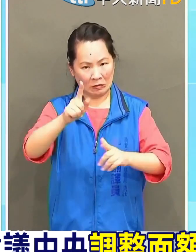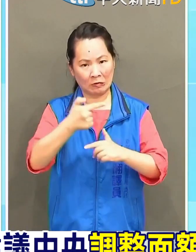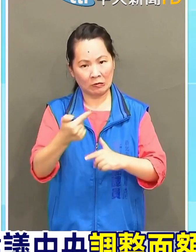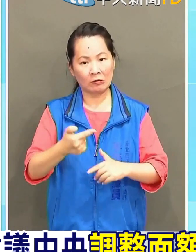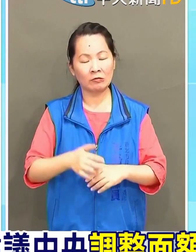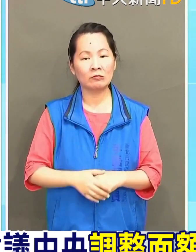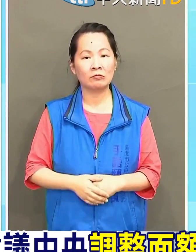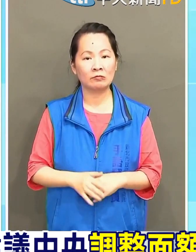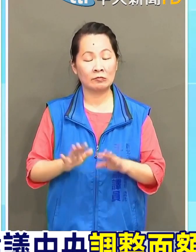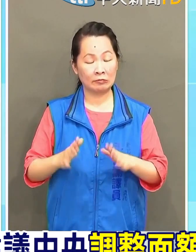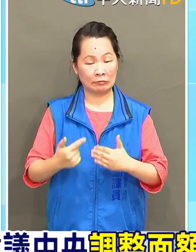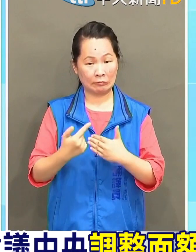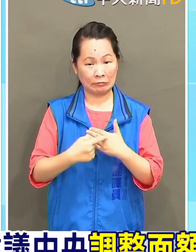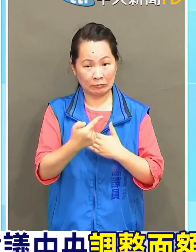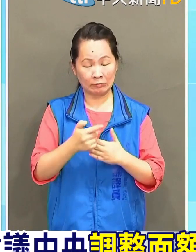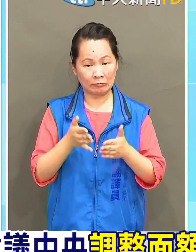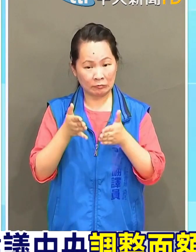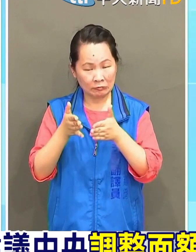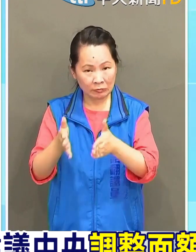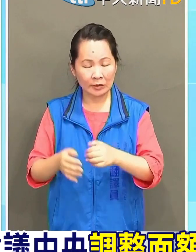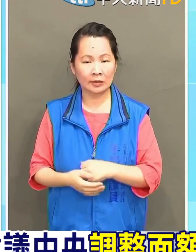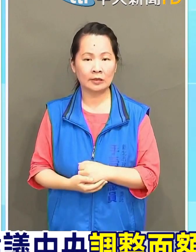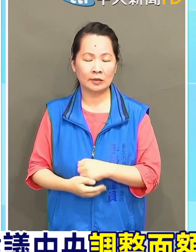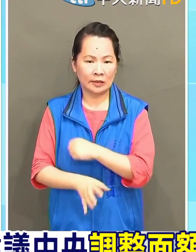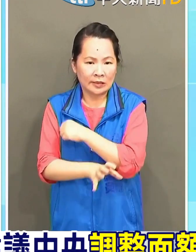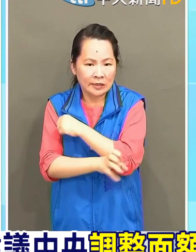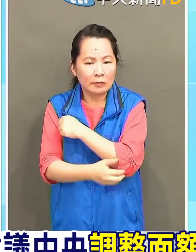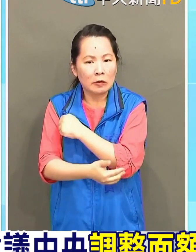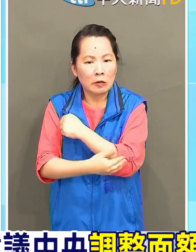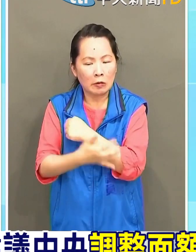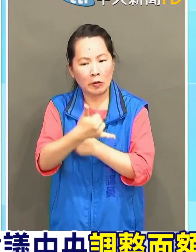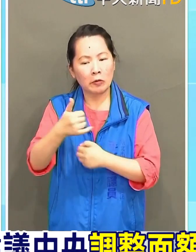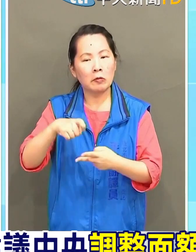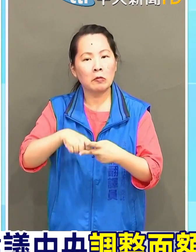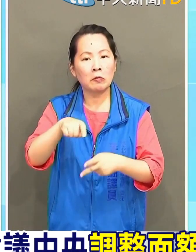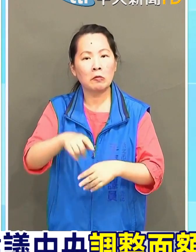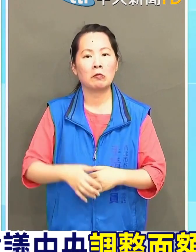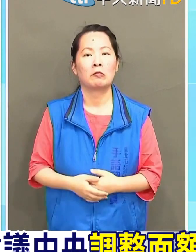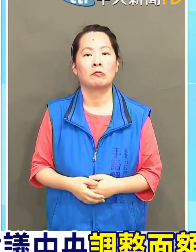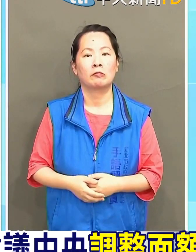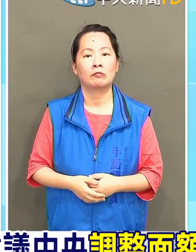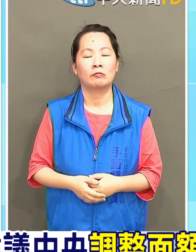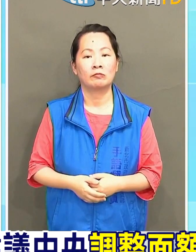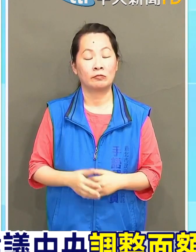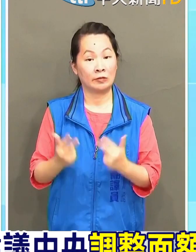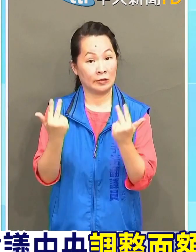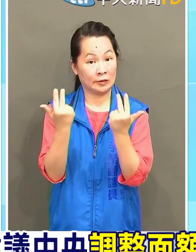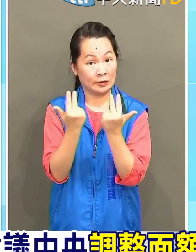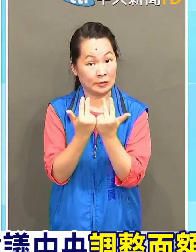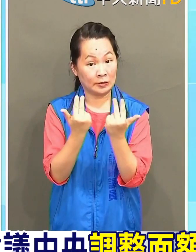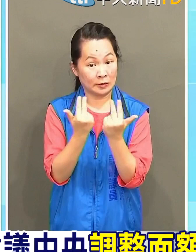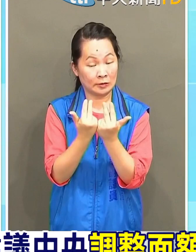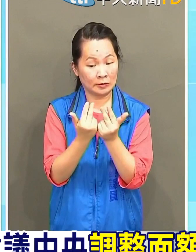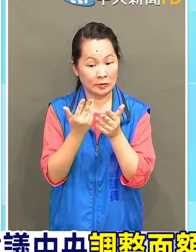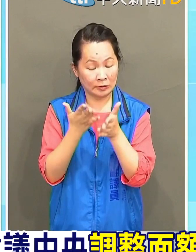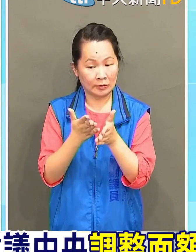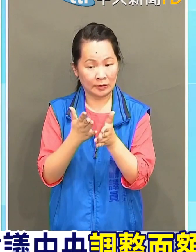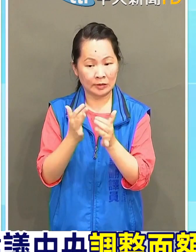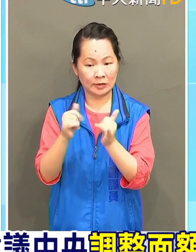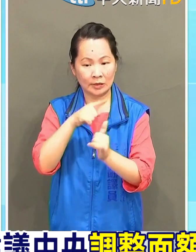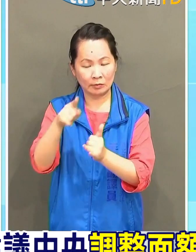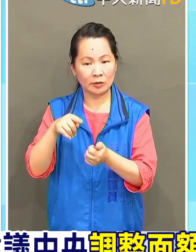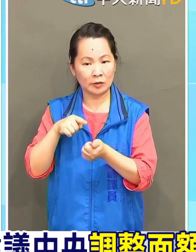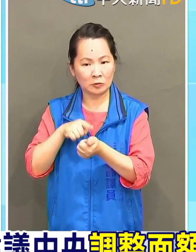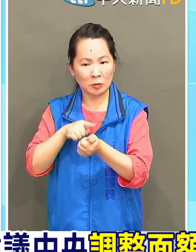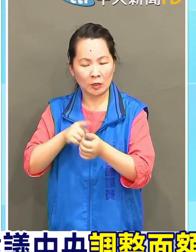在最基层的市民经济，所以新北市一定朝让市民经济